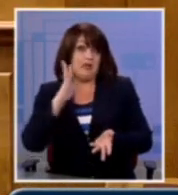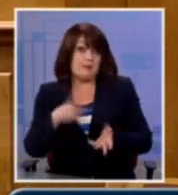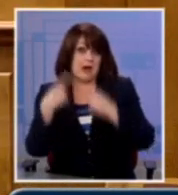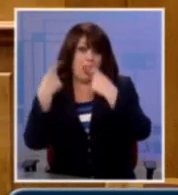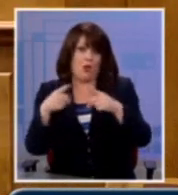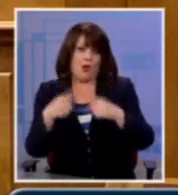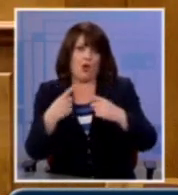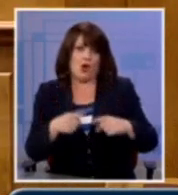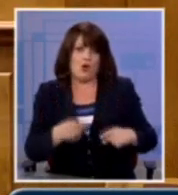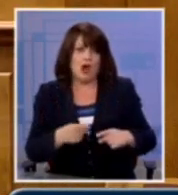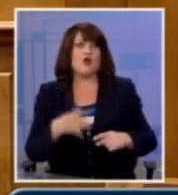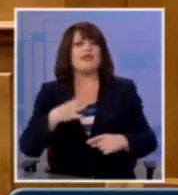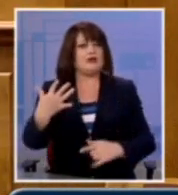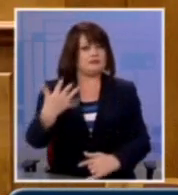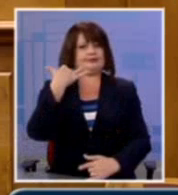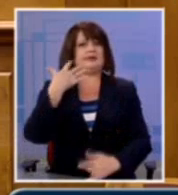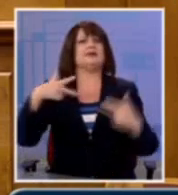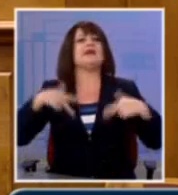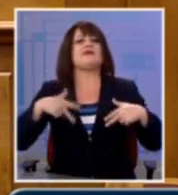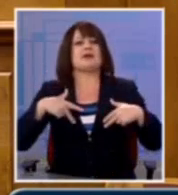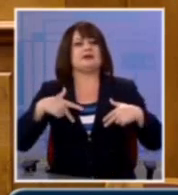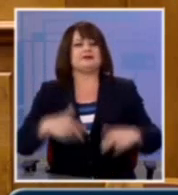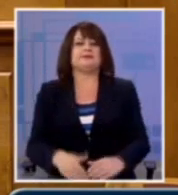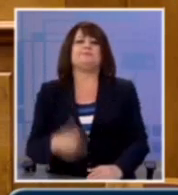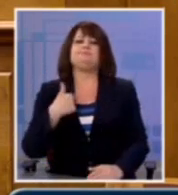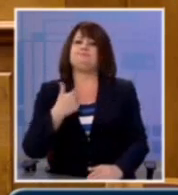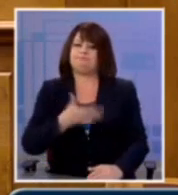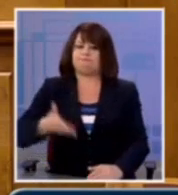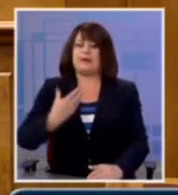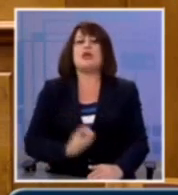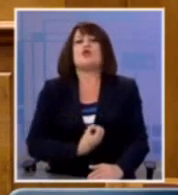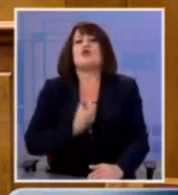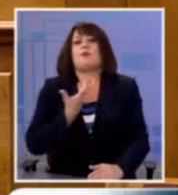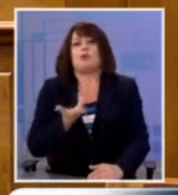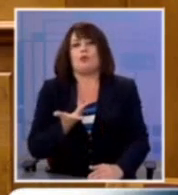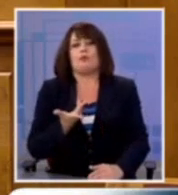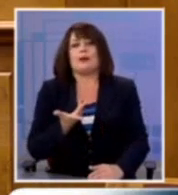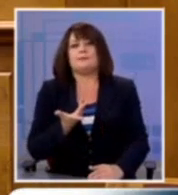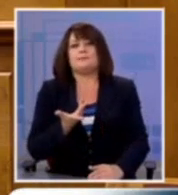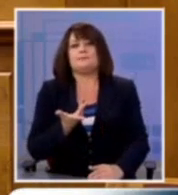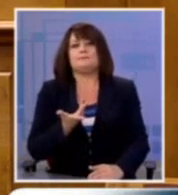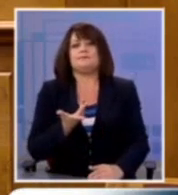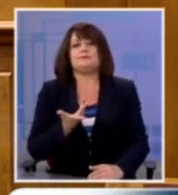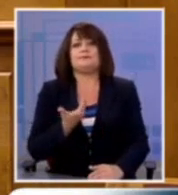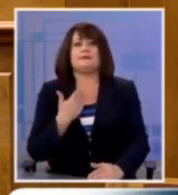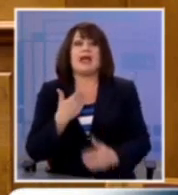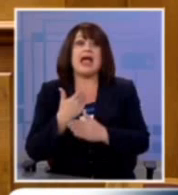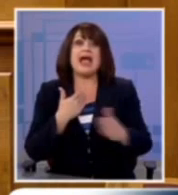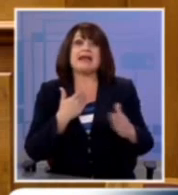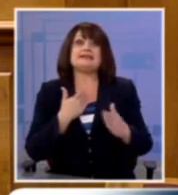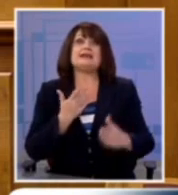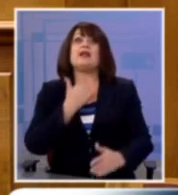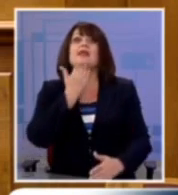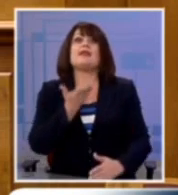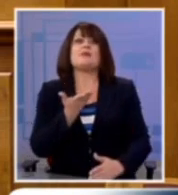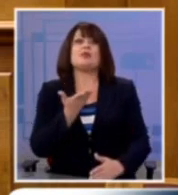την ίδια την κυβέρνηση. Εμείς νιώθουμε πως η αριστερά δεν μπορεί να γυρνά